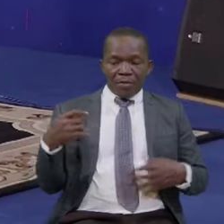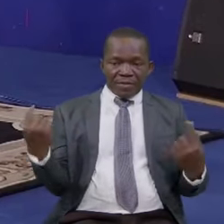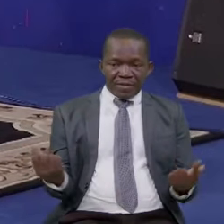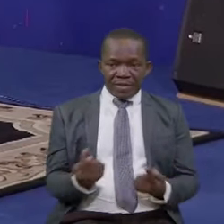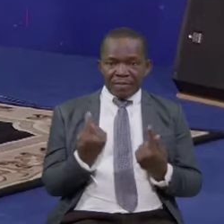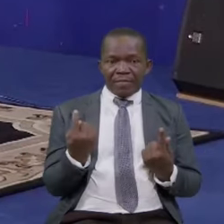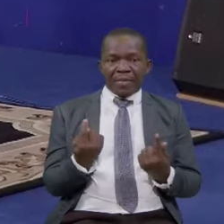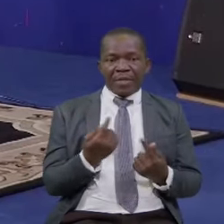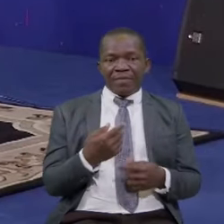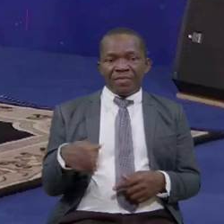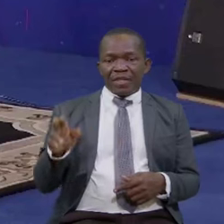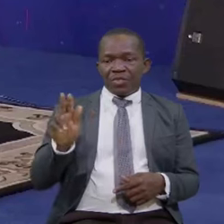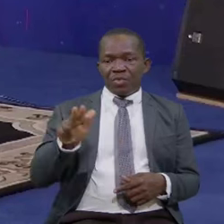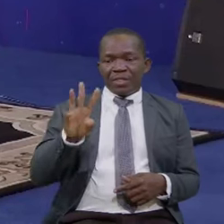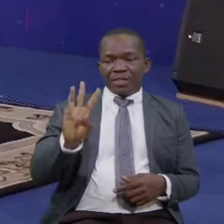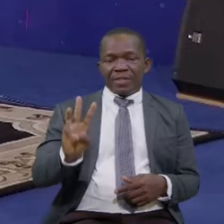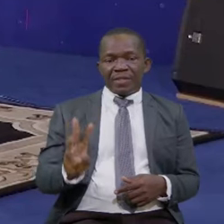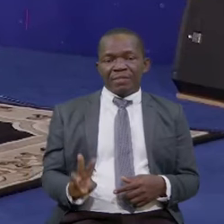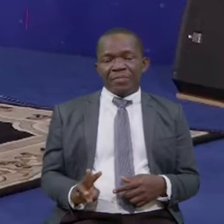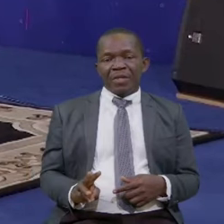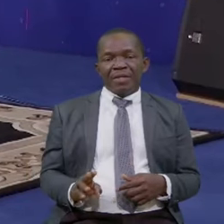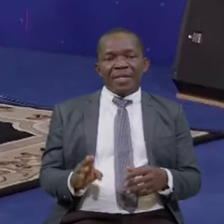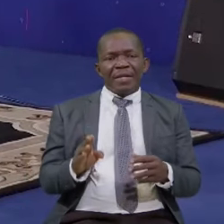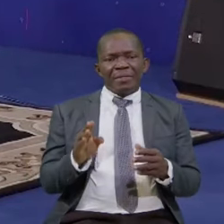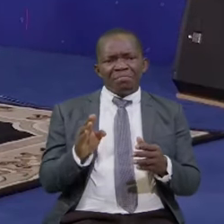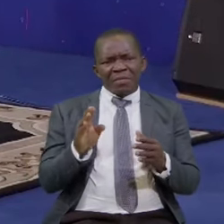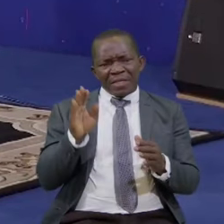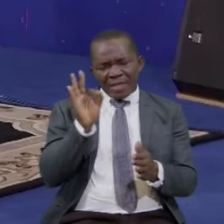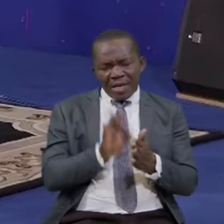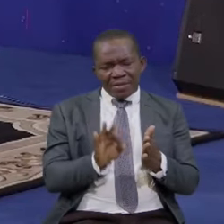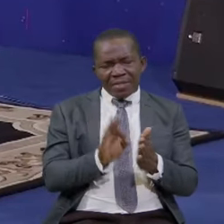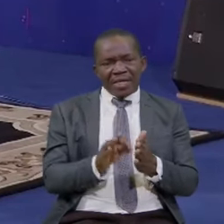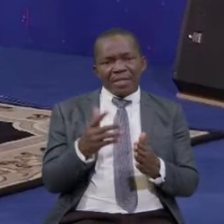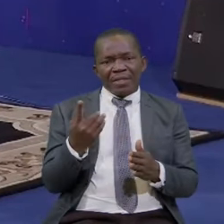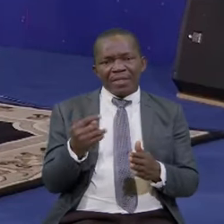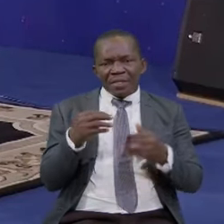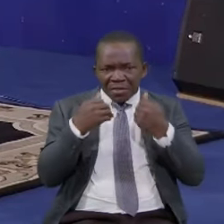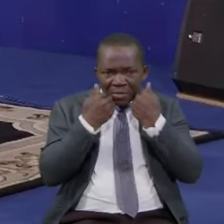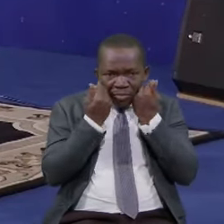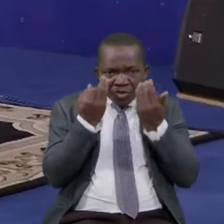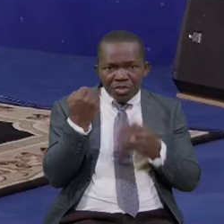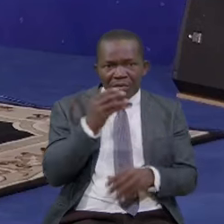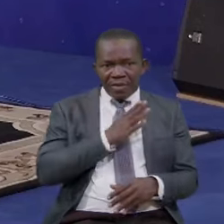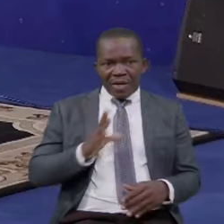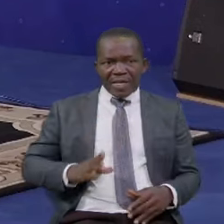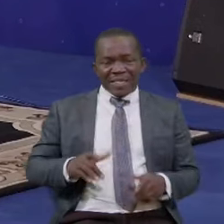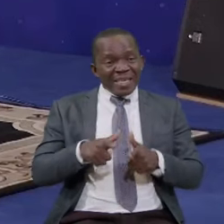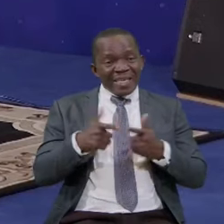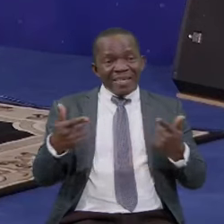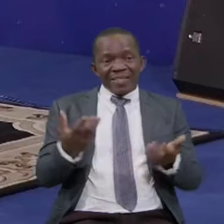verset 26 regardant le PROE de Christ comme une richesse plus grande que le trésors de